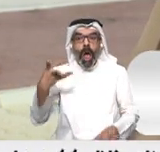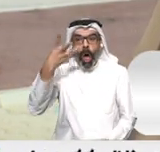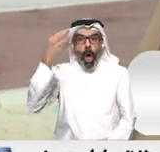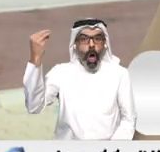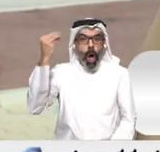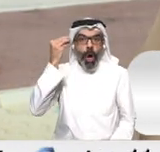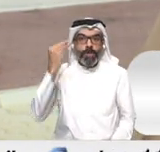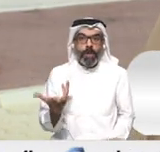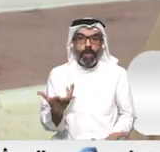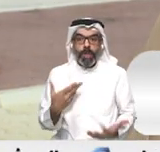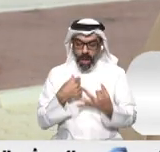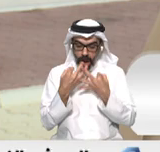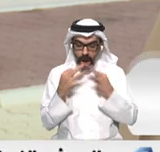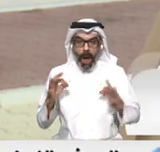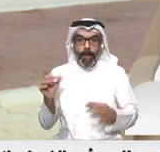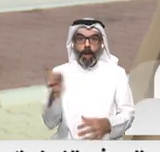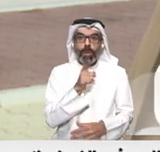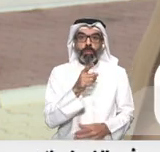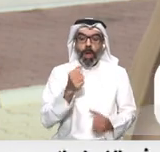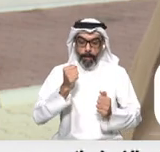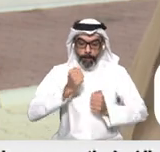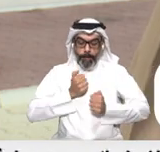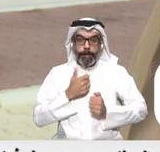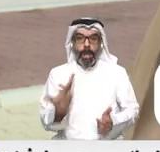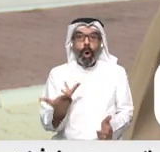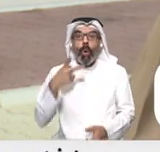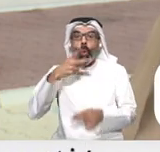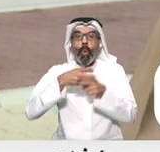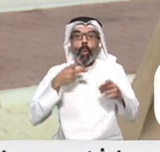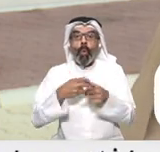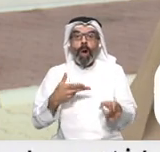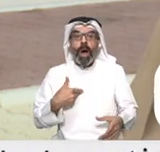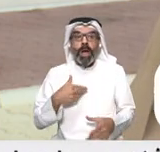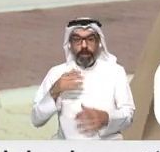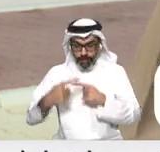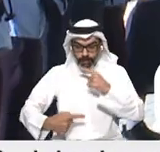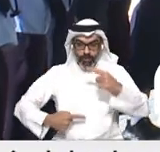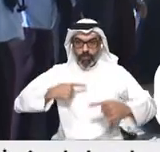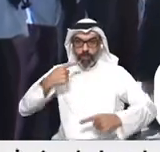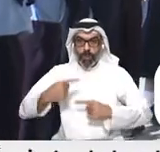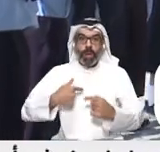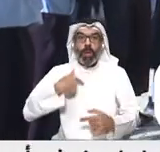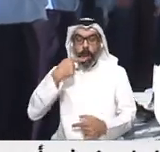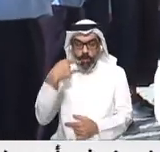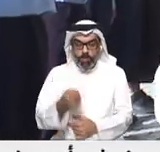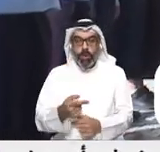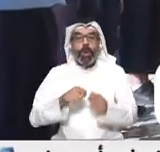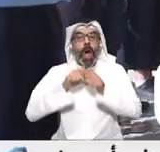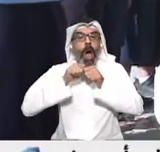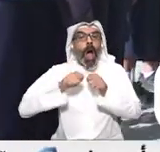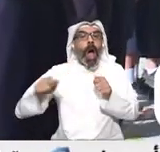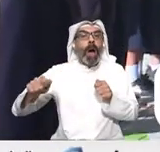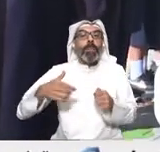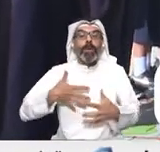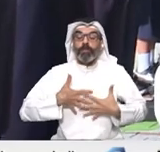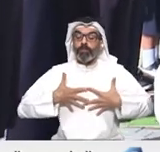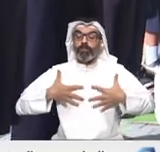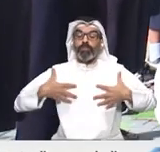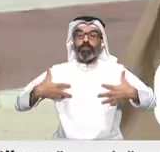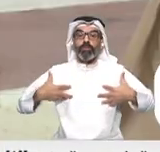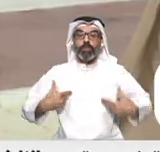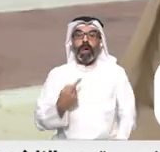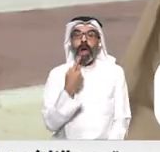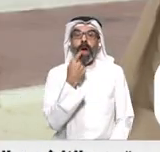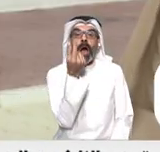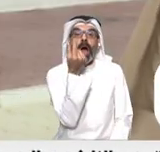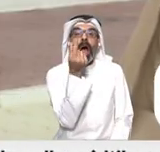كامل عشان يعني لبعد ما راحوا يتكلمونه يقولونه كامل ويفتخرون فيه. كلمة من